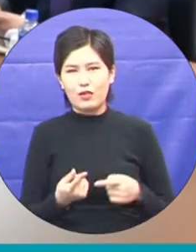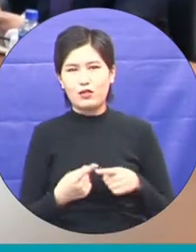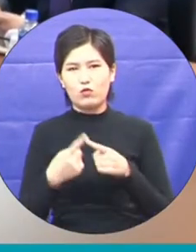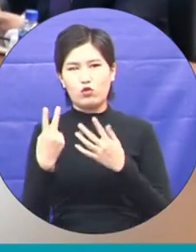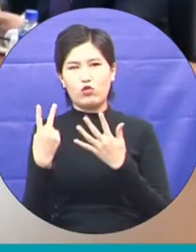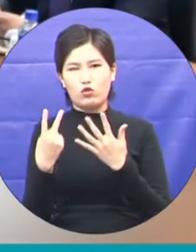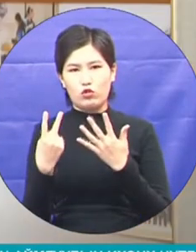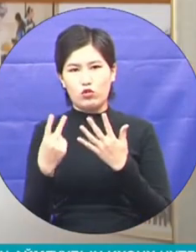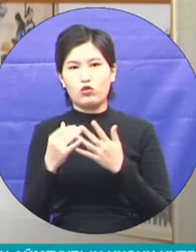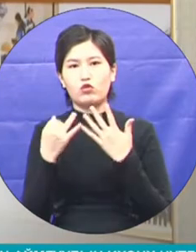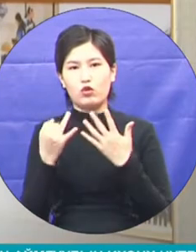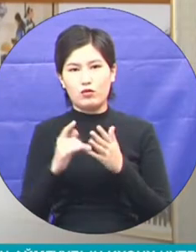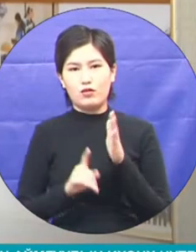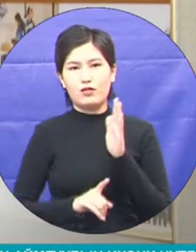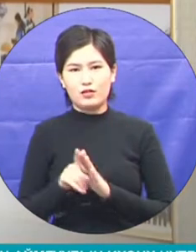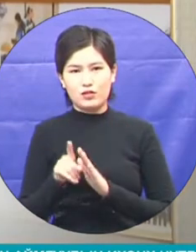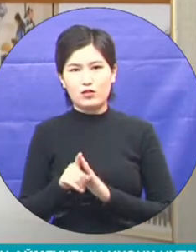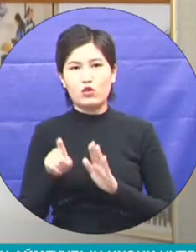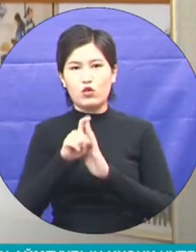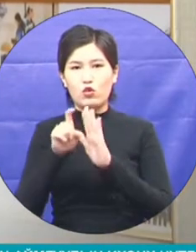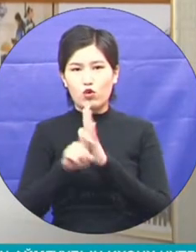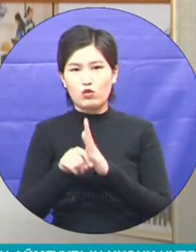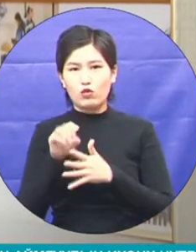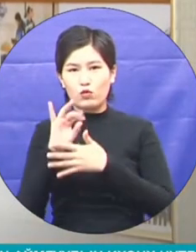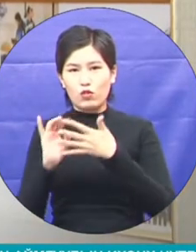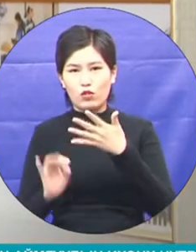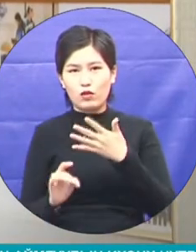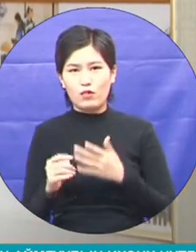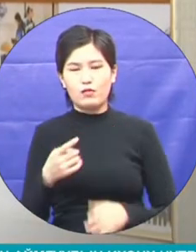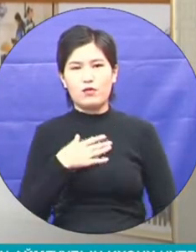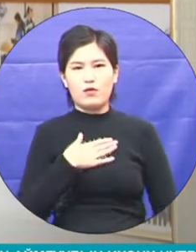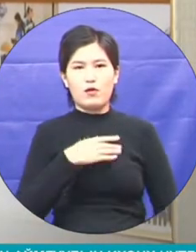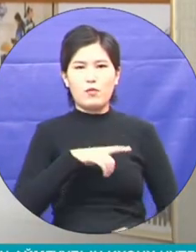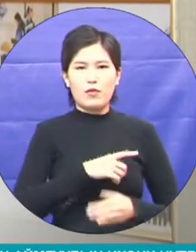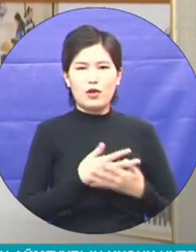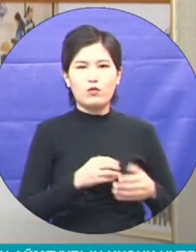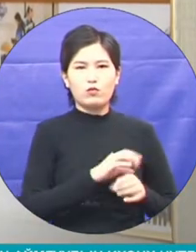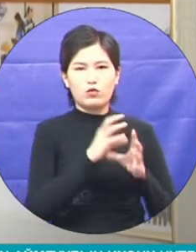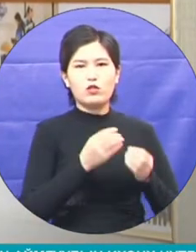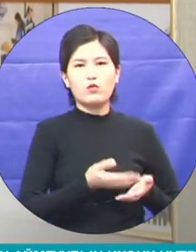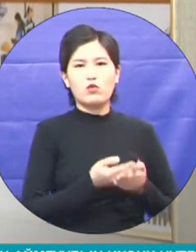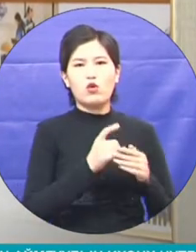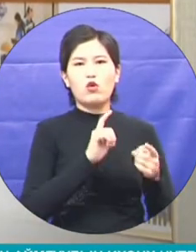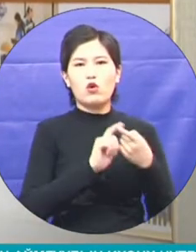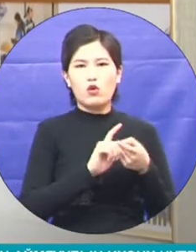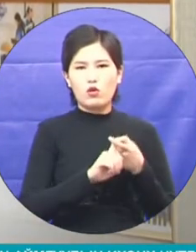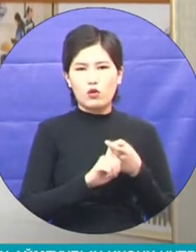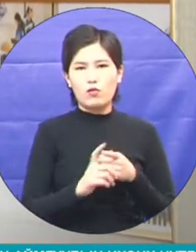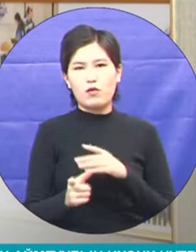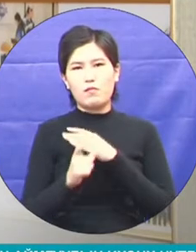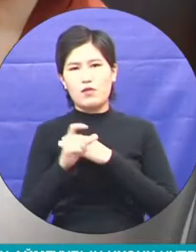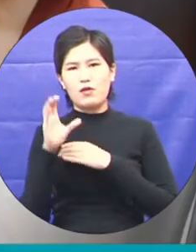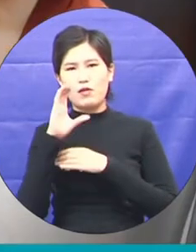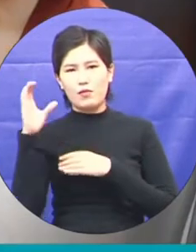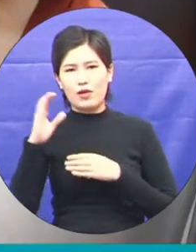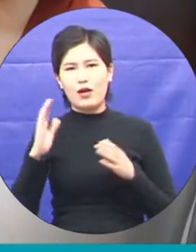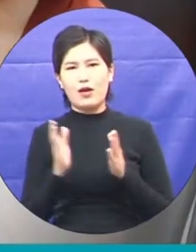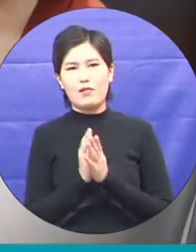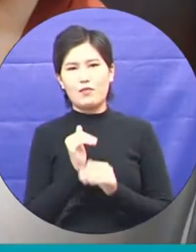юм байна. Тэгээд энэ хөтөлбөрүүдтэй одоо манай баялаг үтээгч дэмжих холбоо, мэргэжлийн нэгдсэн холбоогийн зөвлөлд хамтран ажиллахаар одоо